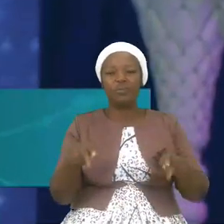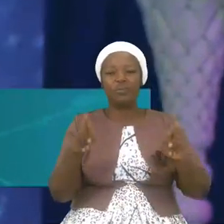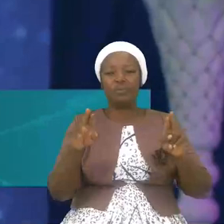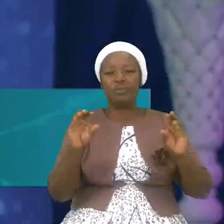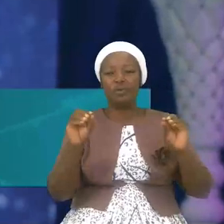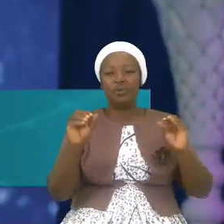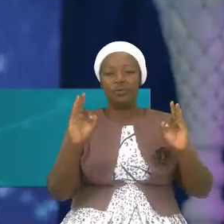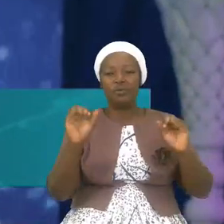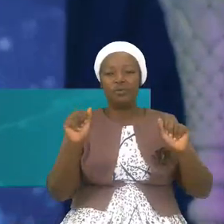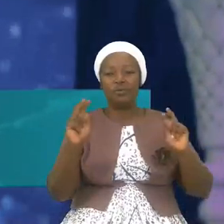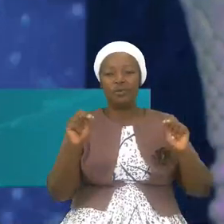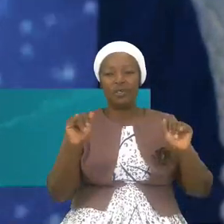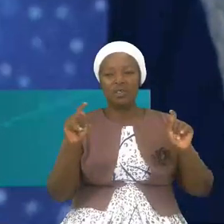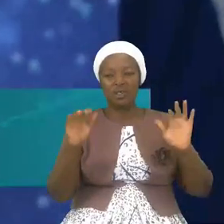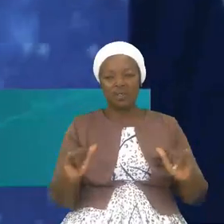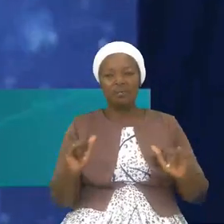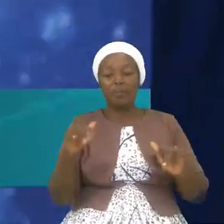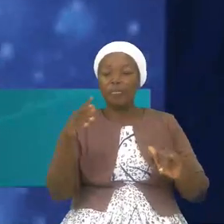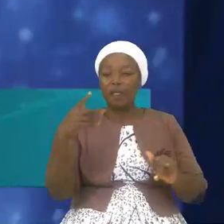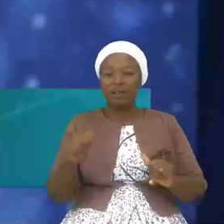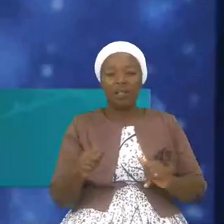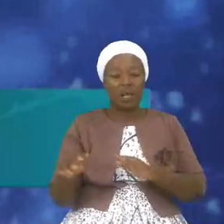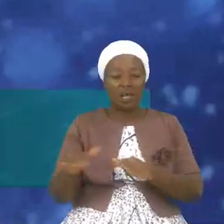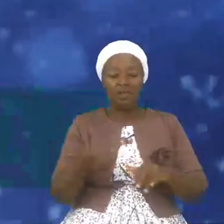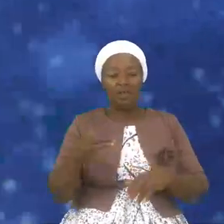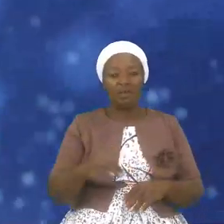homme, l'action de Dieu